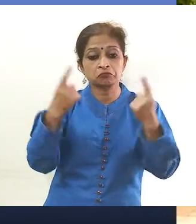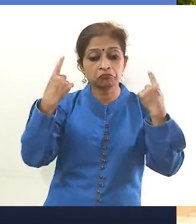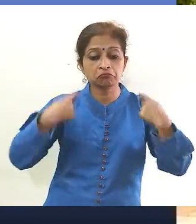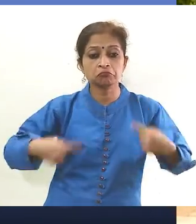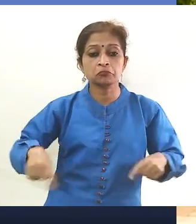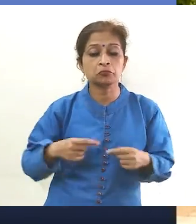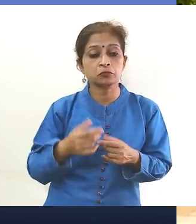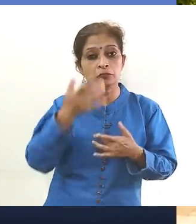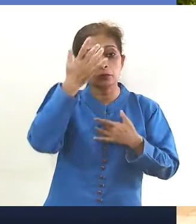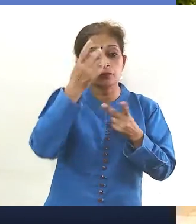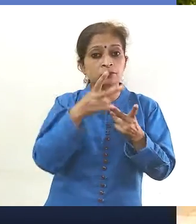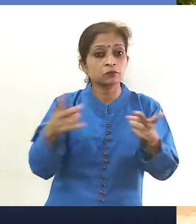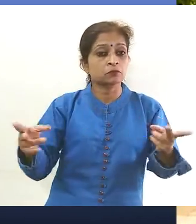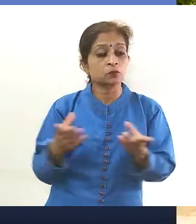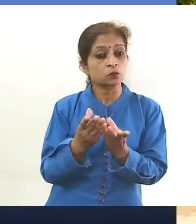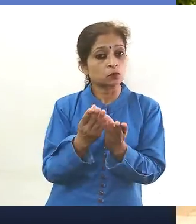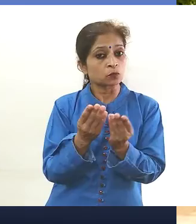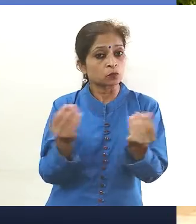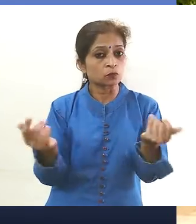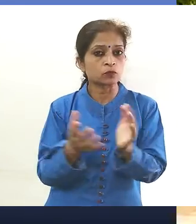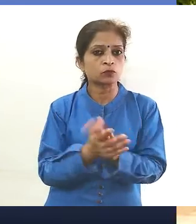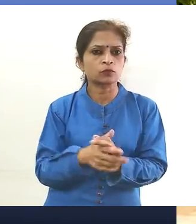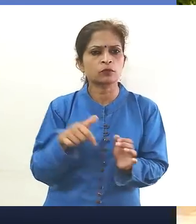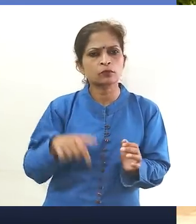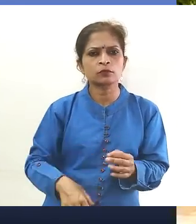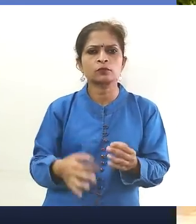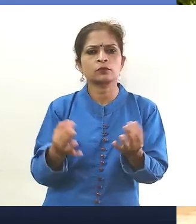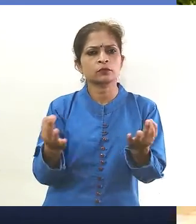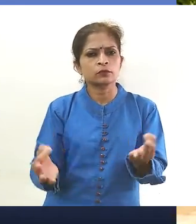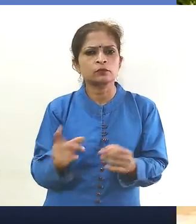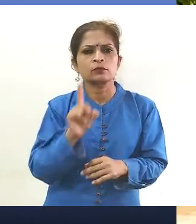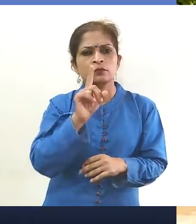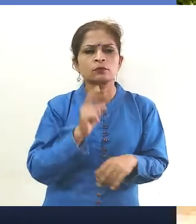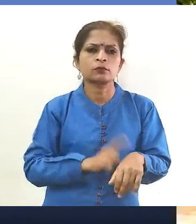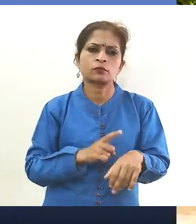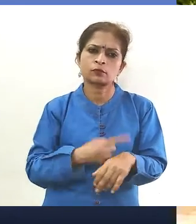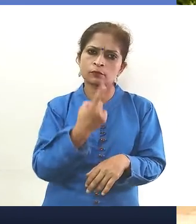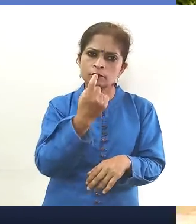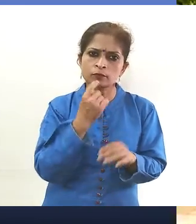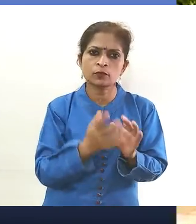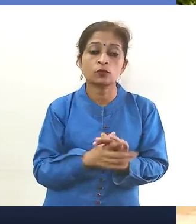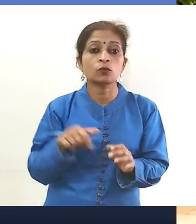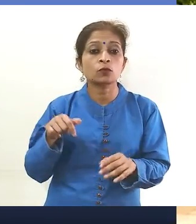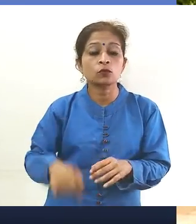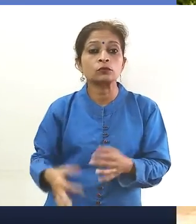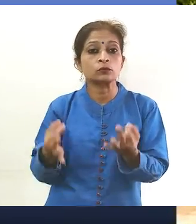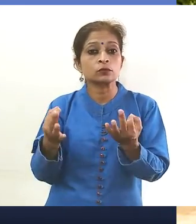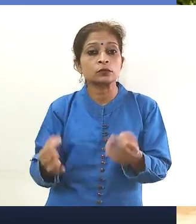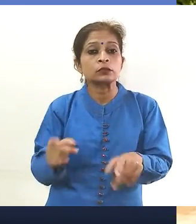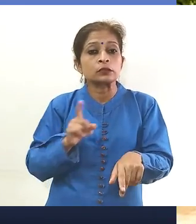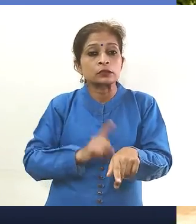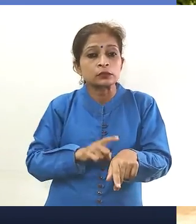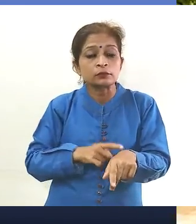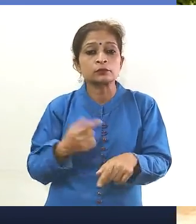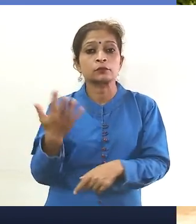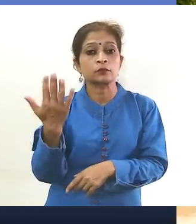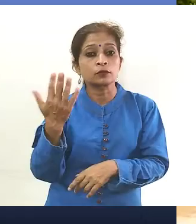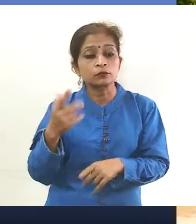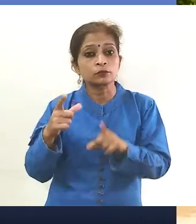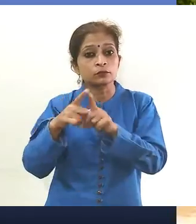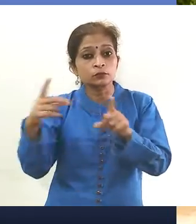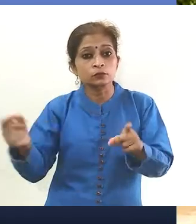हैं। ऐसे एक आसन में कम से कम 1 मिनट, और एक आसन को जब ऐसे 4-5 मिनट कर लेंगे तो पूरा लाभ मिल जाएगा। मंडूक